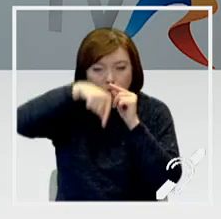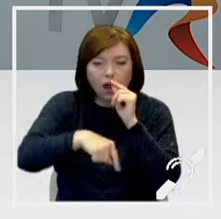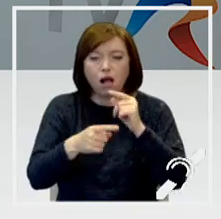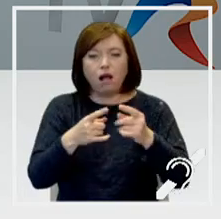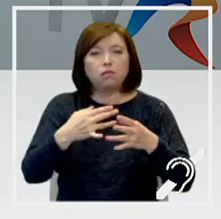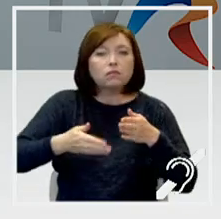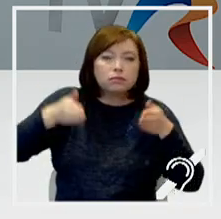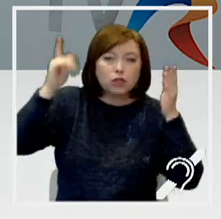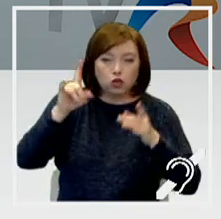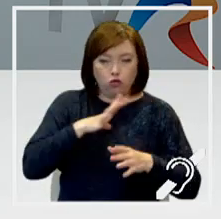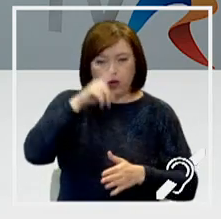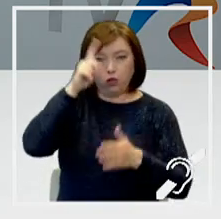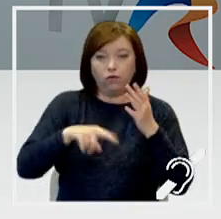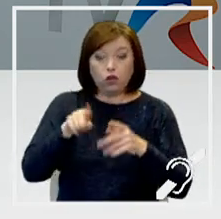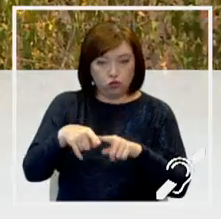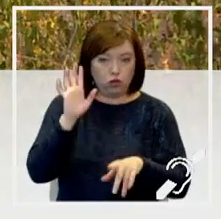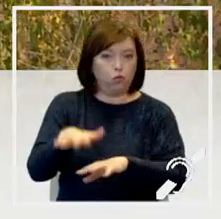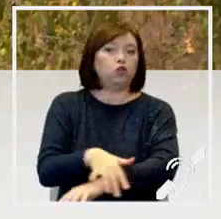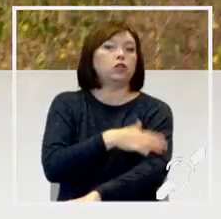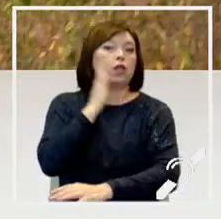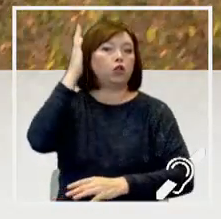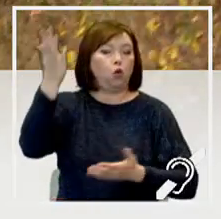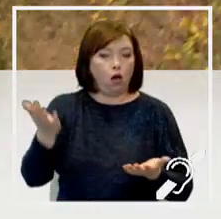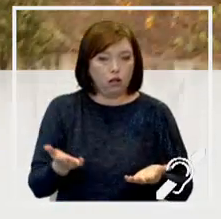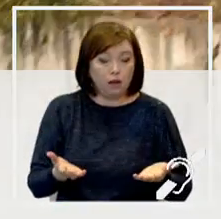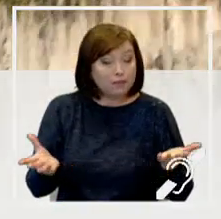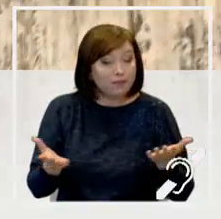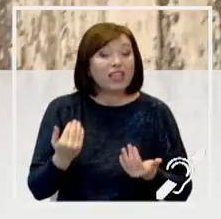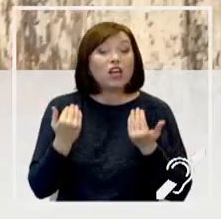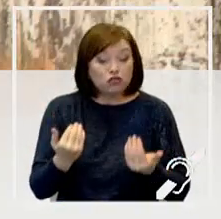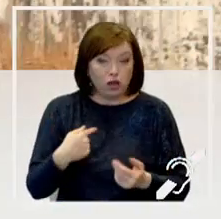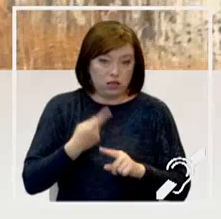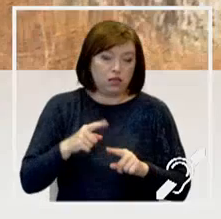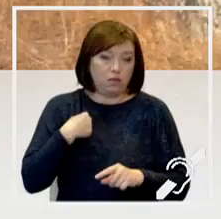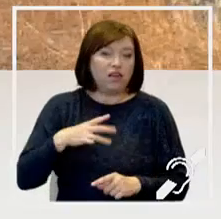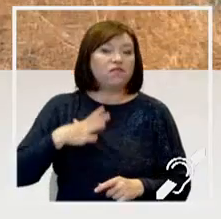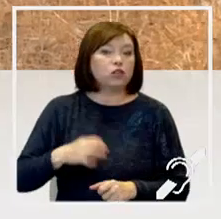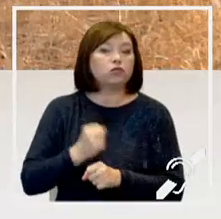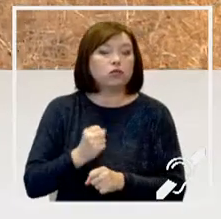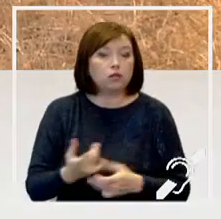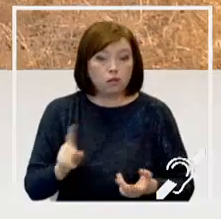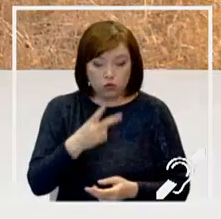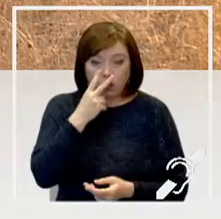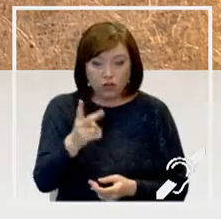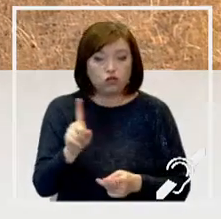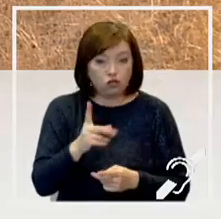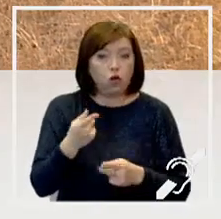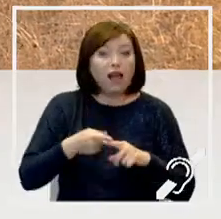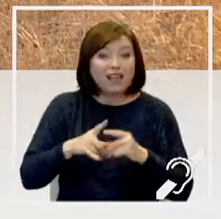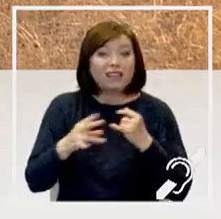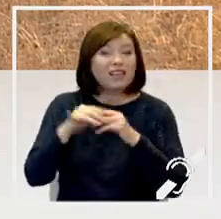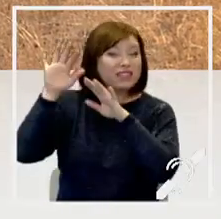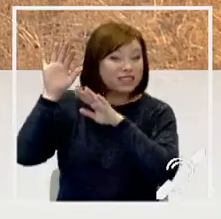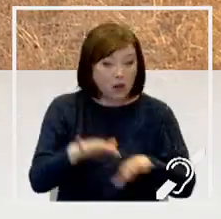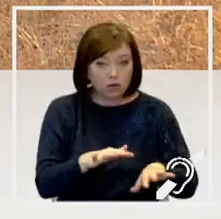geologie, așa că să se asigure că construcția va fi una sustenabilă. Ceea ce facem noi acum, pentru că s-a dovedit că aceste alunecări de teren